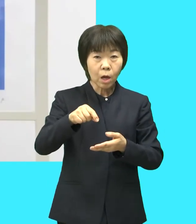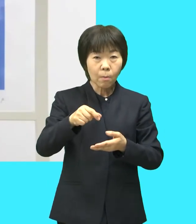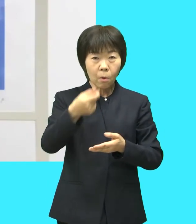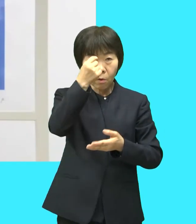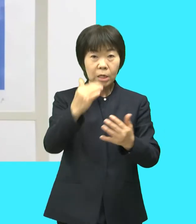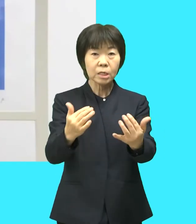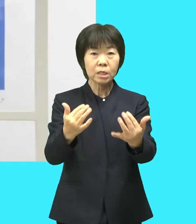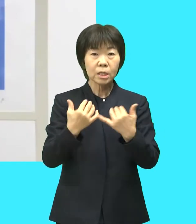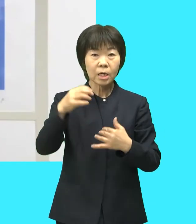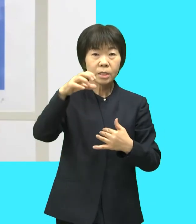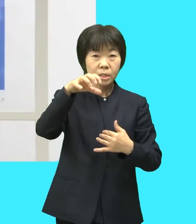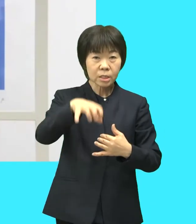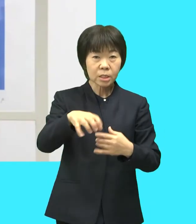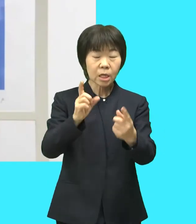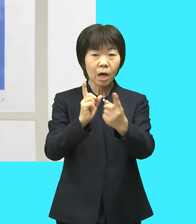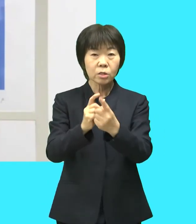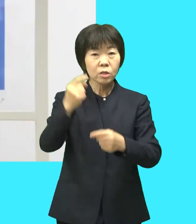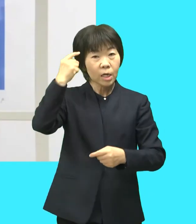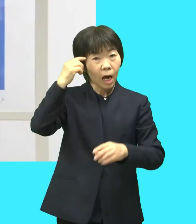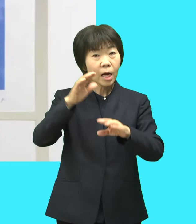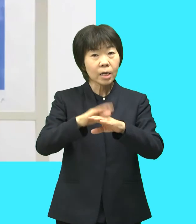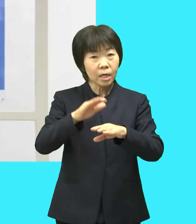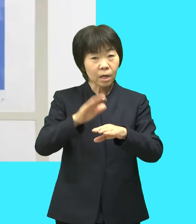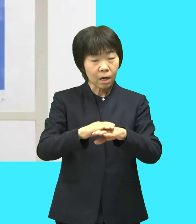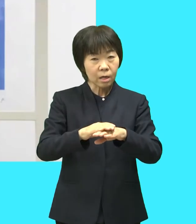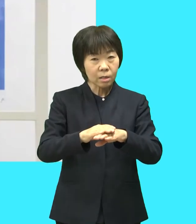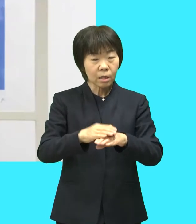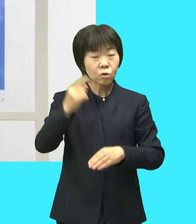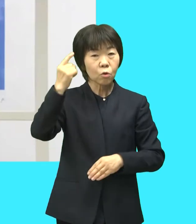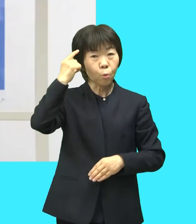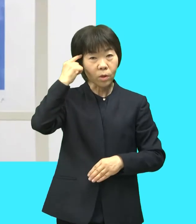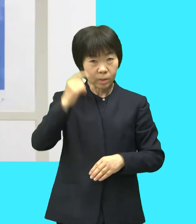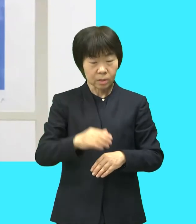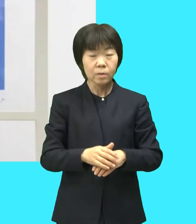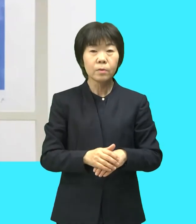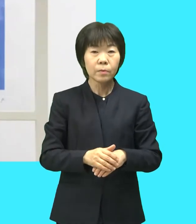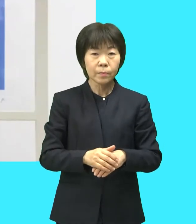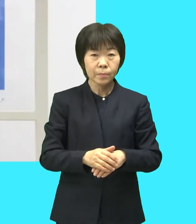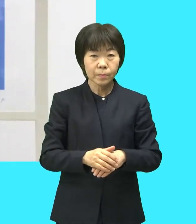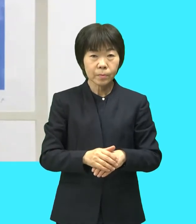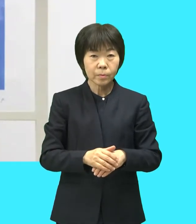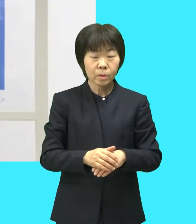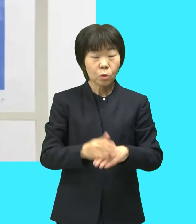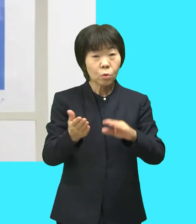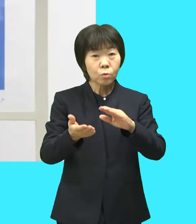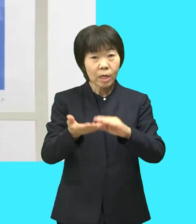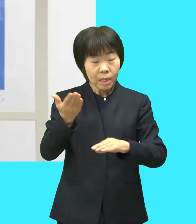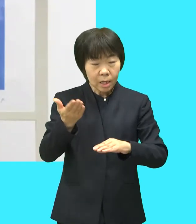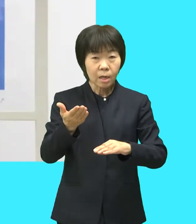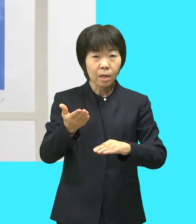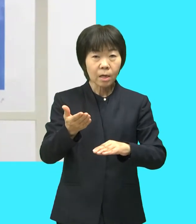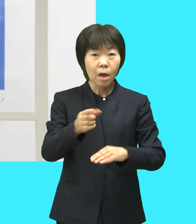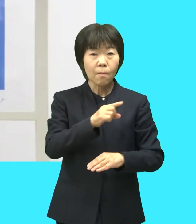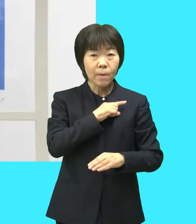対する考え方の一つかなと受け止めております。でその上でまず